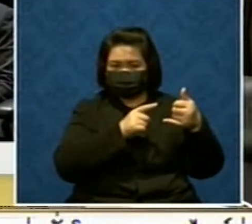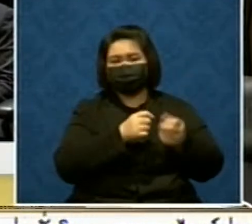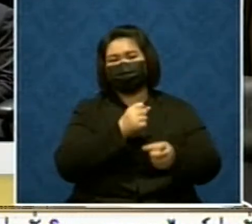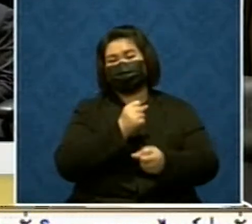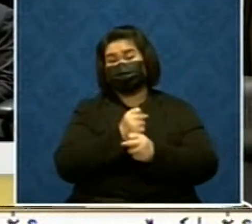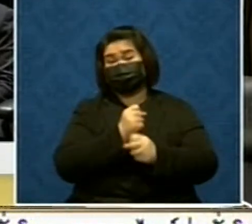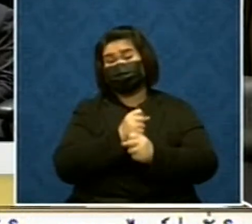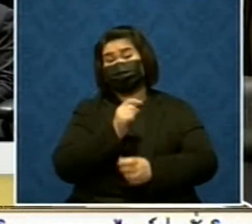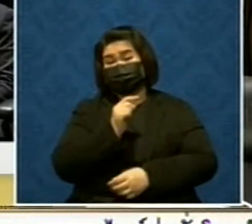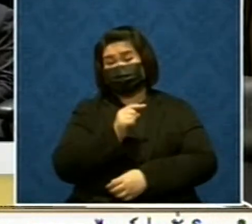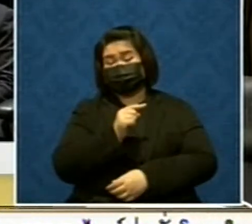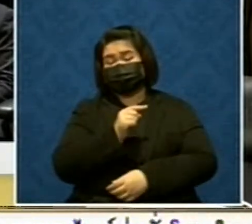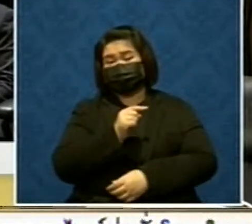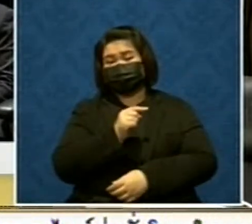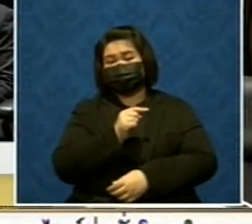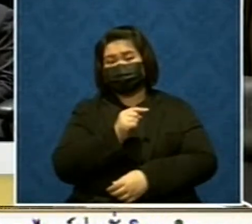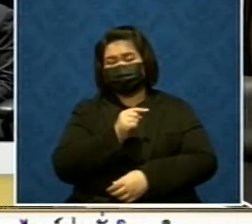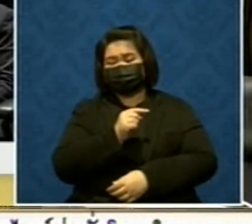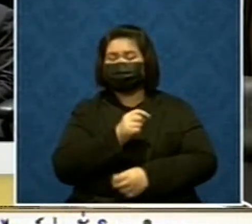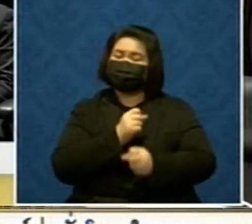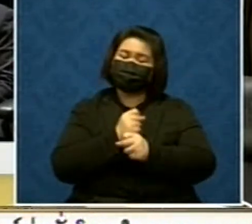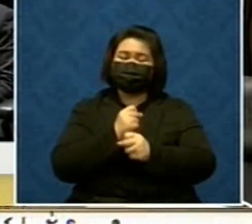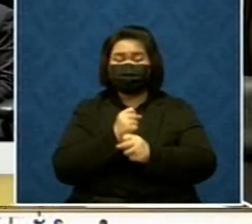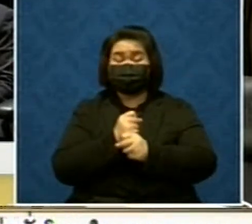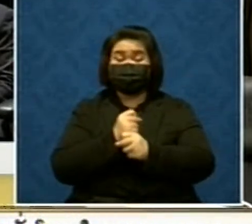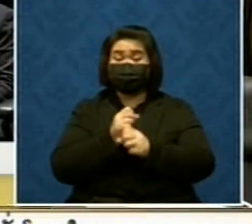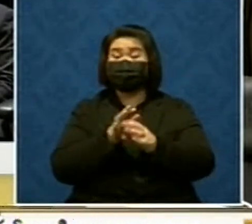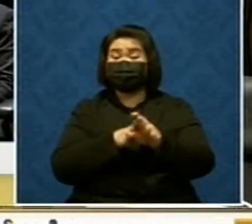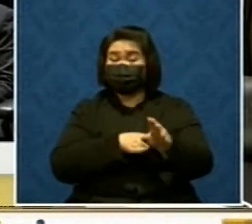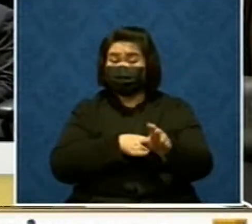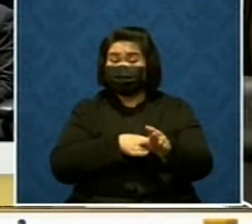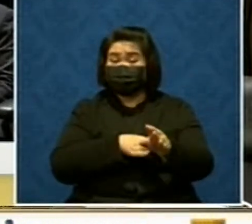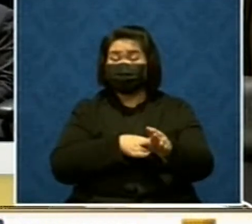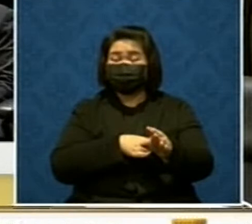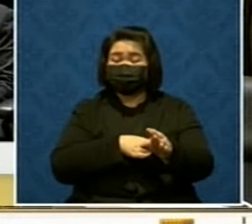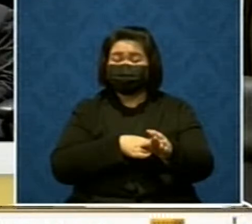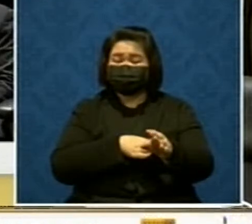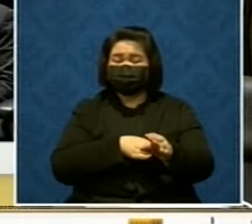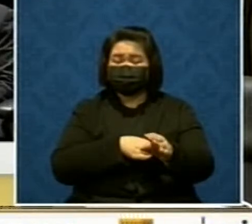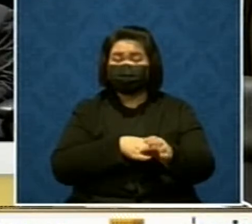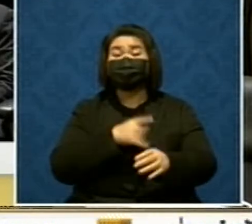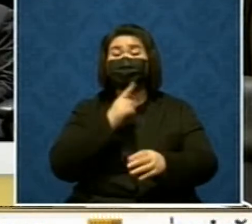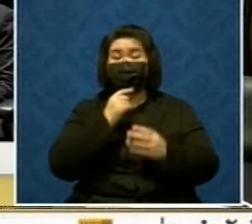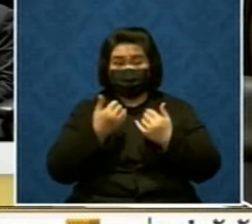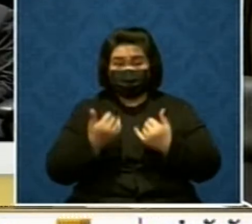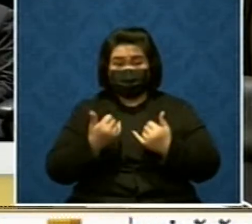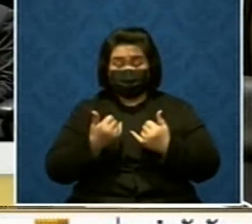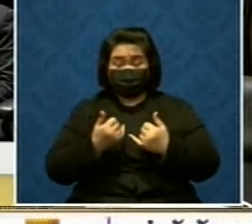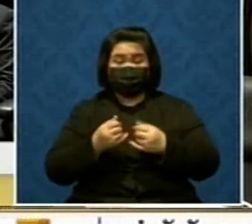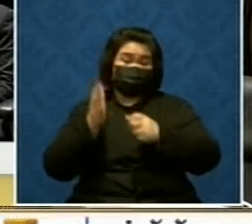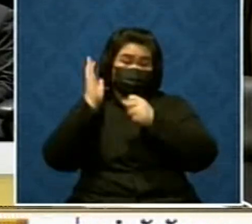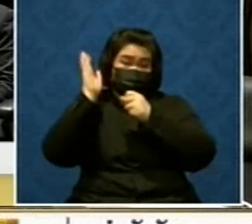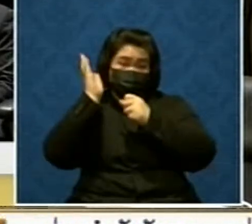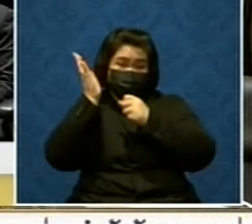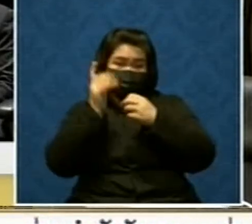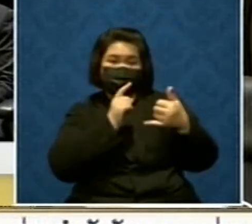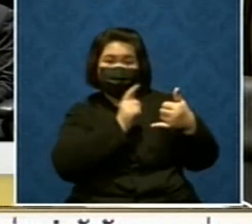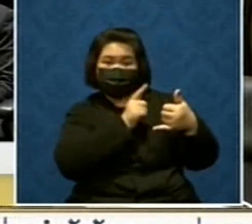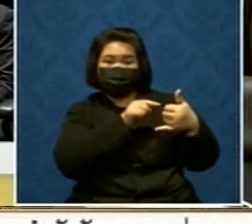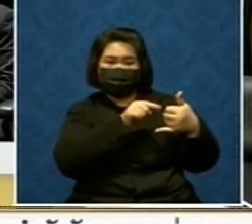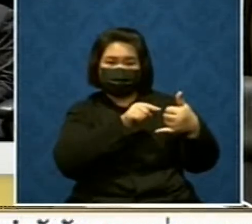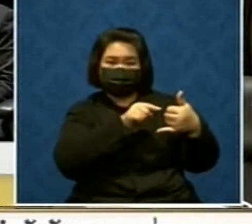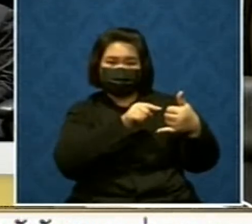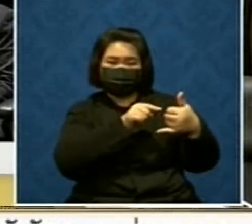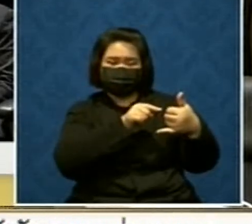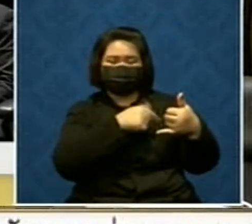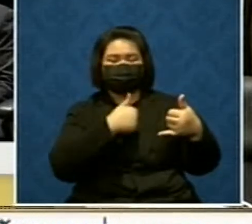การเรื่องนี้มาพอสมควรแล้วผมก็จะบอกว่าในการอภิปรายวางใจเราเนี่ยเราไม่เชื่อว่า